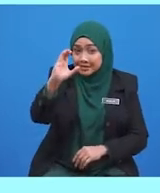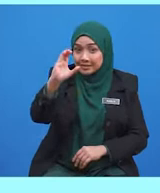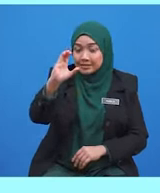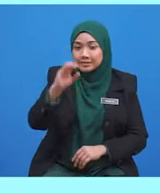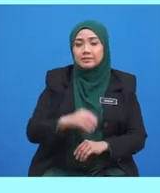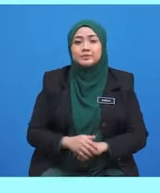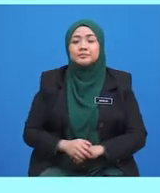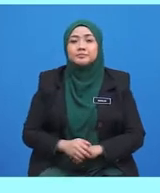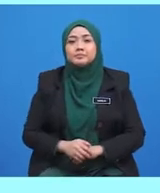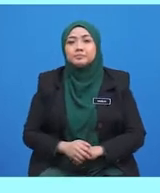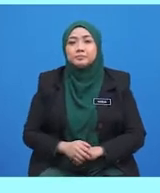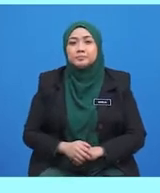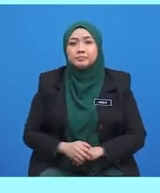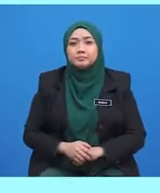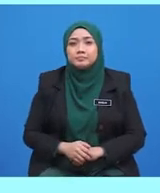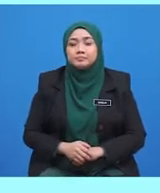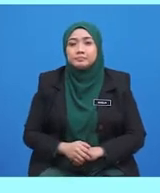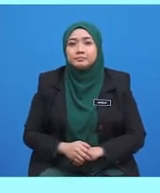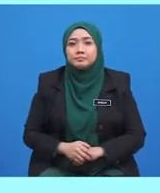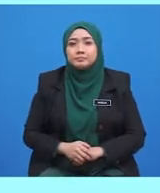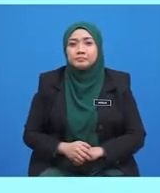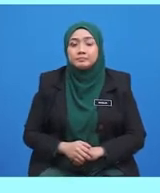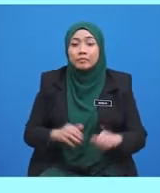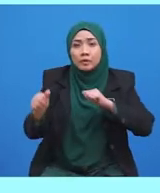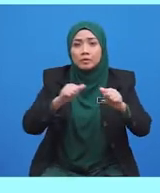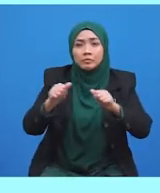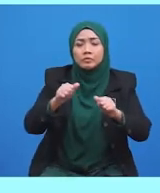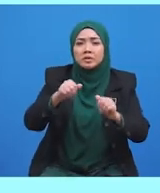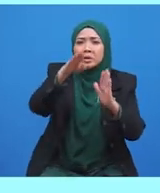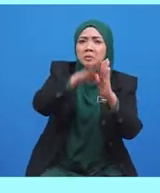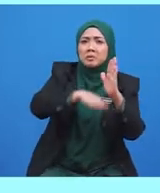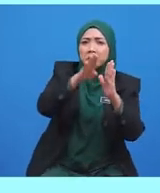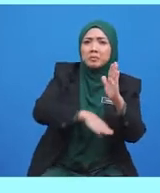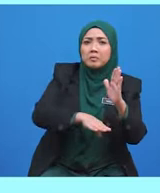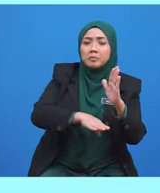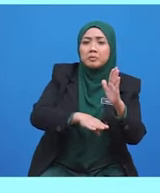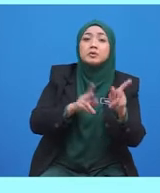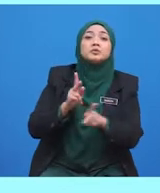C. Rakan Afifi paling kurang pelihara apa ya?